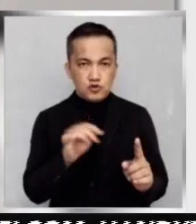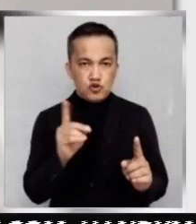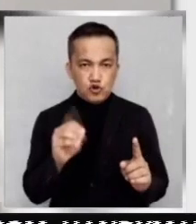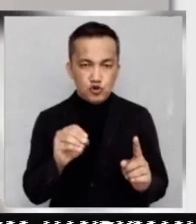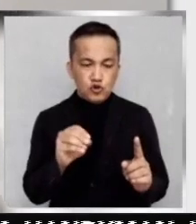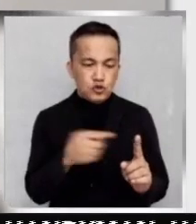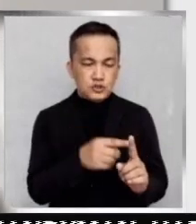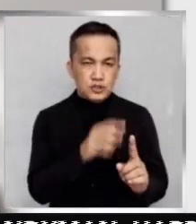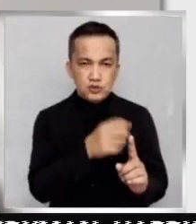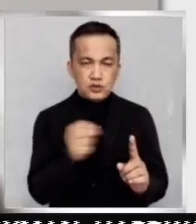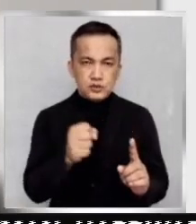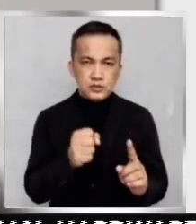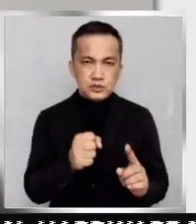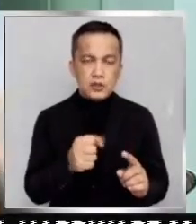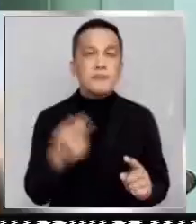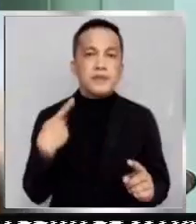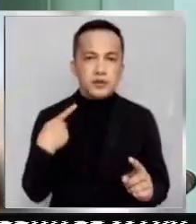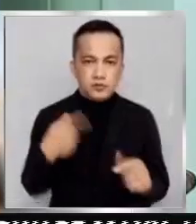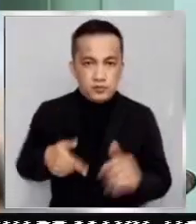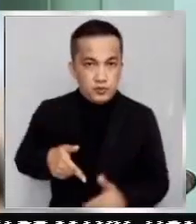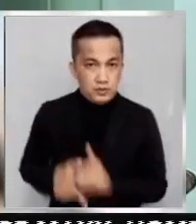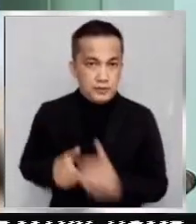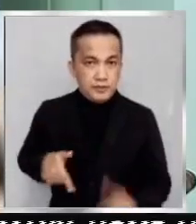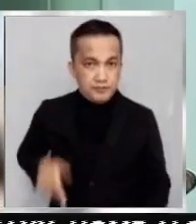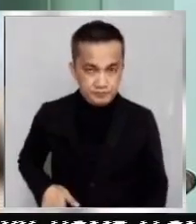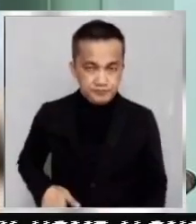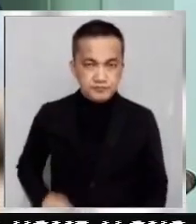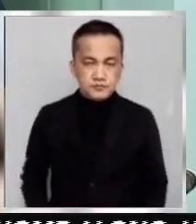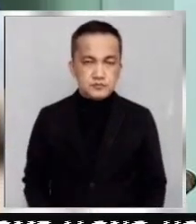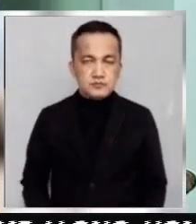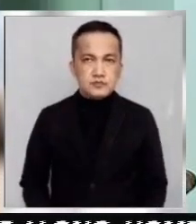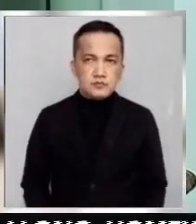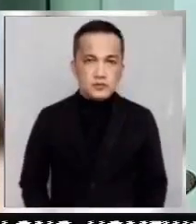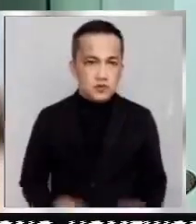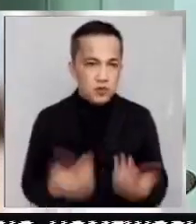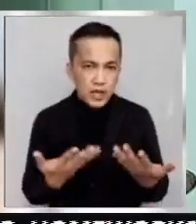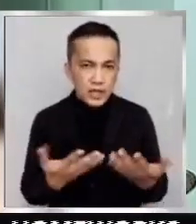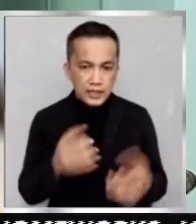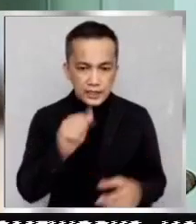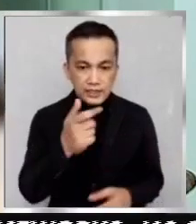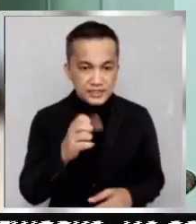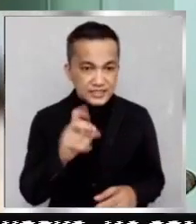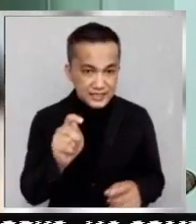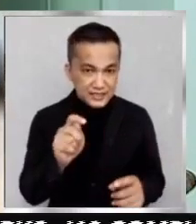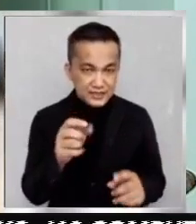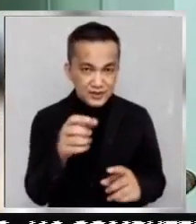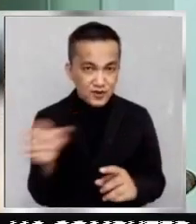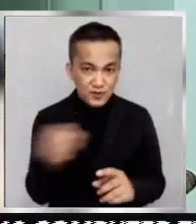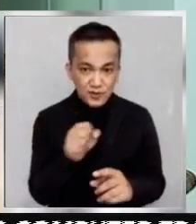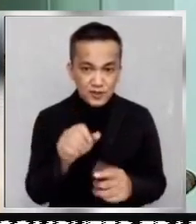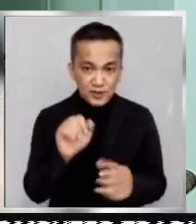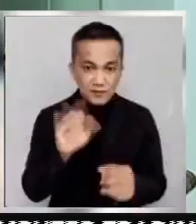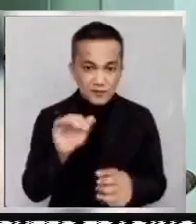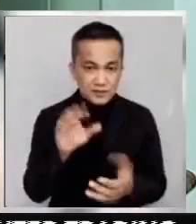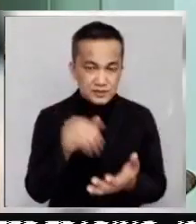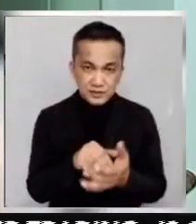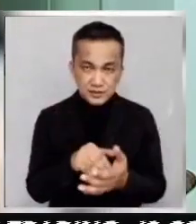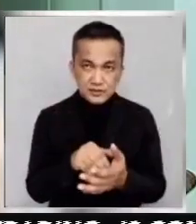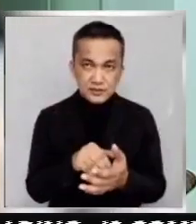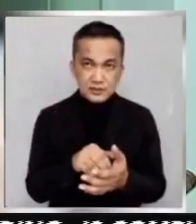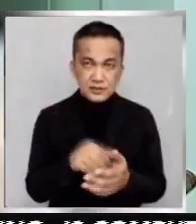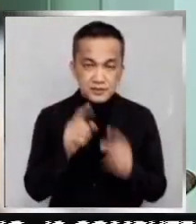ng kalibre 45 baril. Wala pong recruiter na kumukuha ng 15,000 at nagpa-promise sa